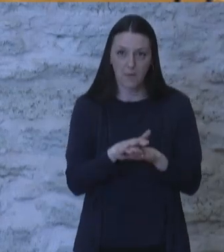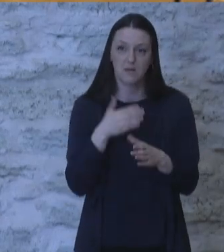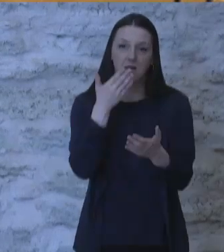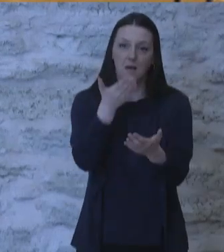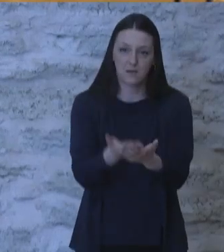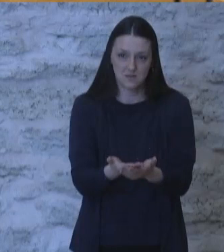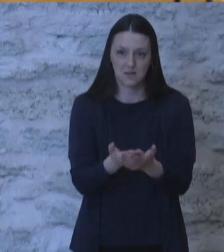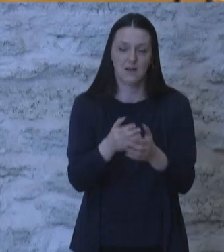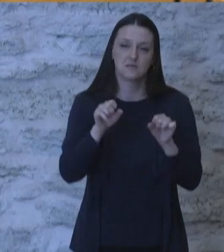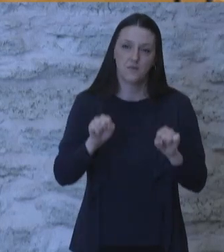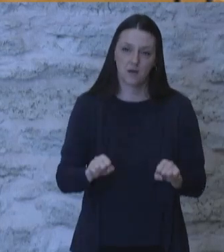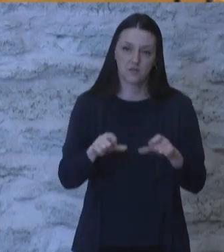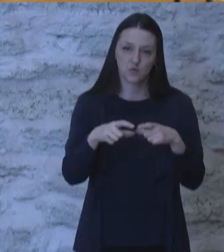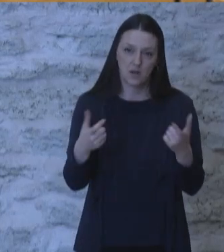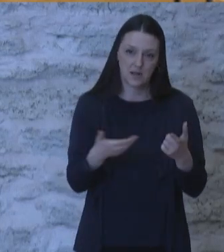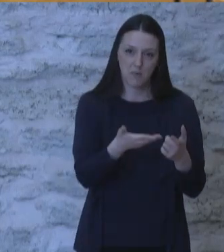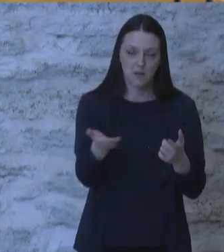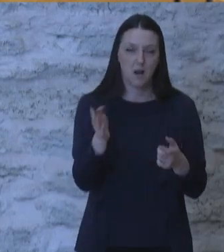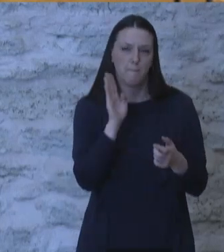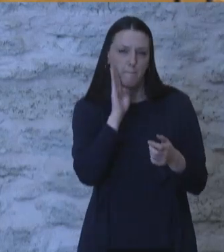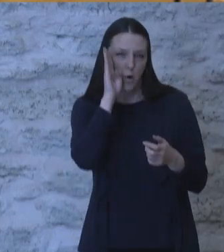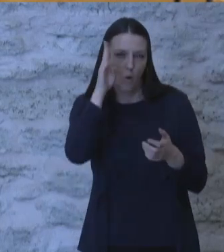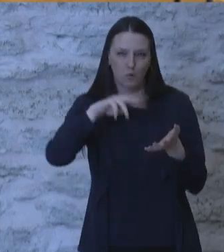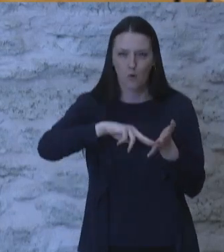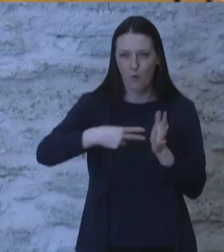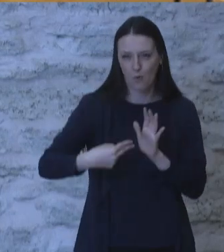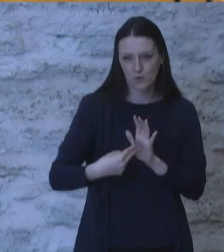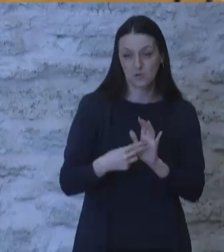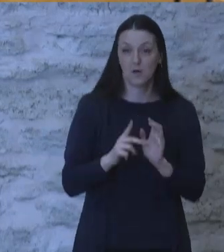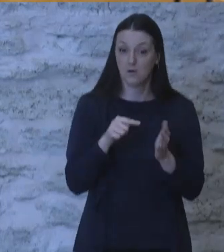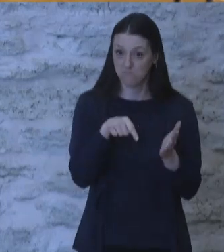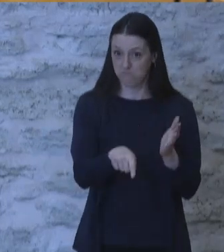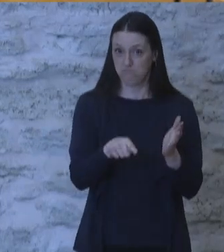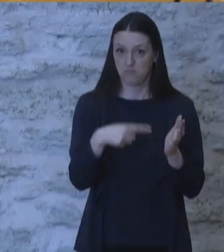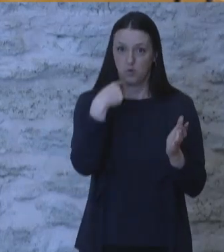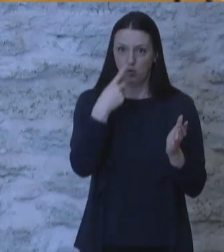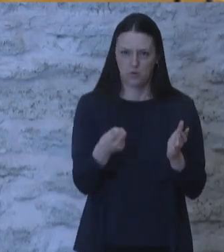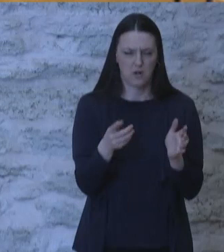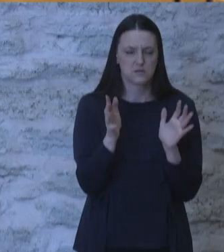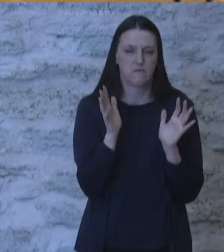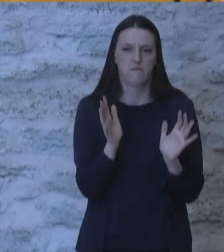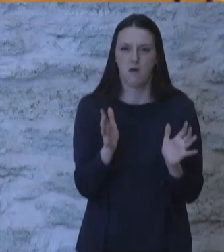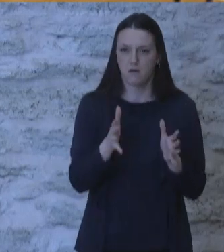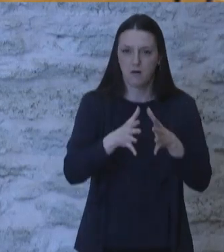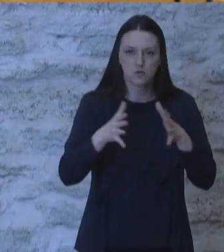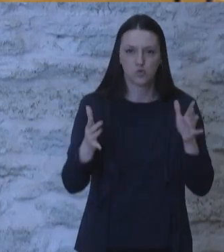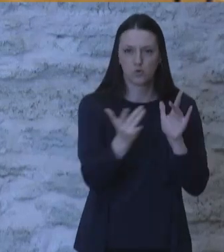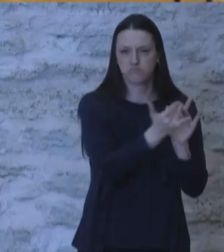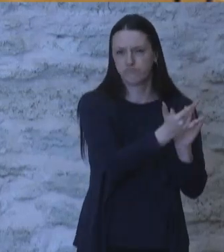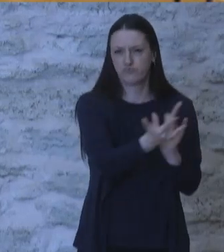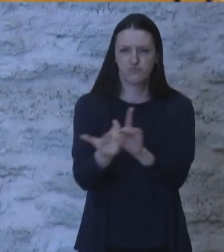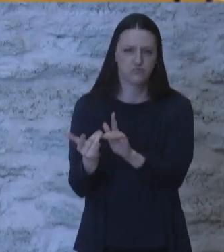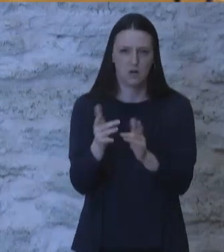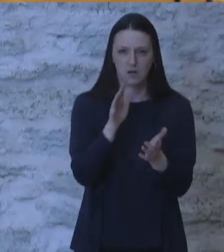valitsuse liikmetele prognoosi, mis ennustas väga suurt voodikohtade arvu